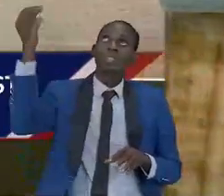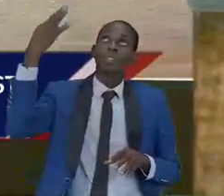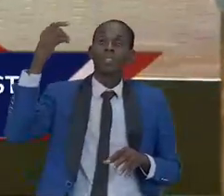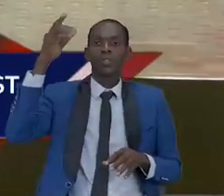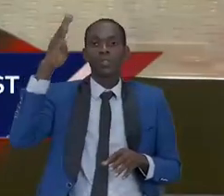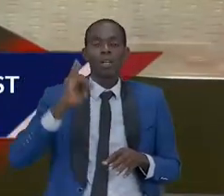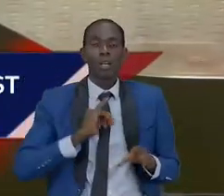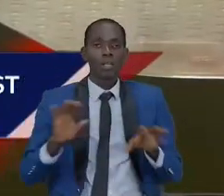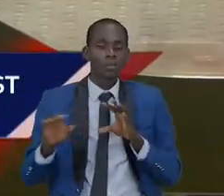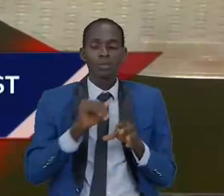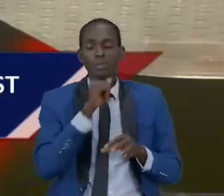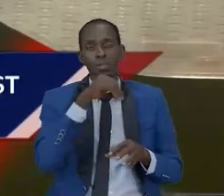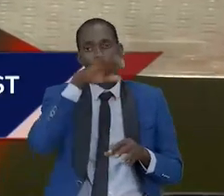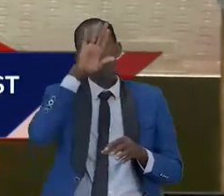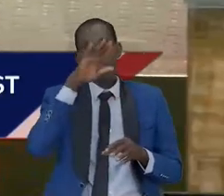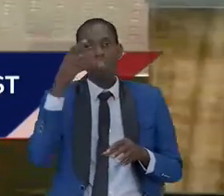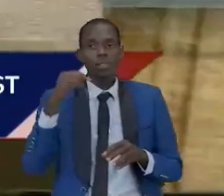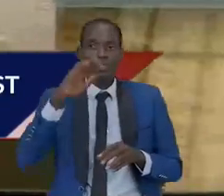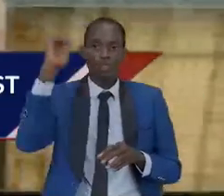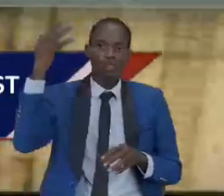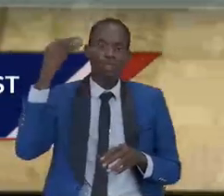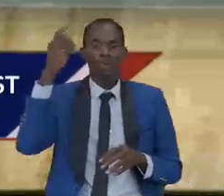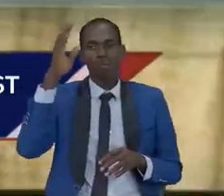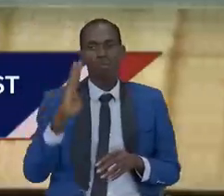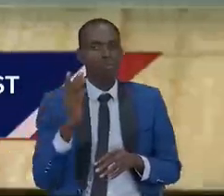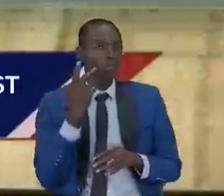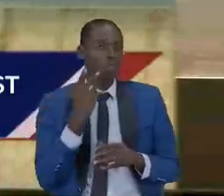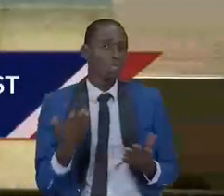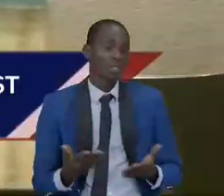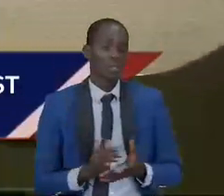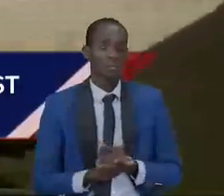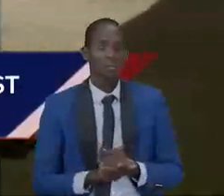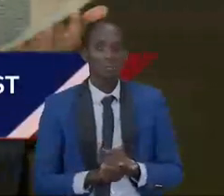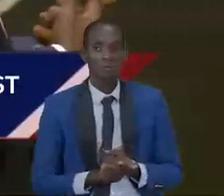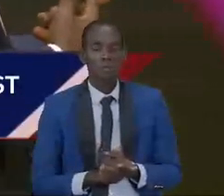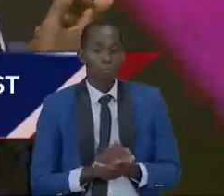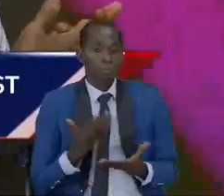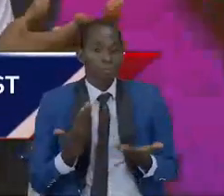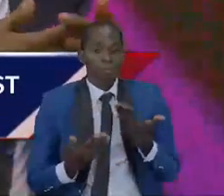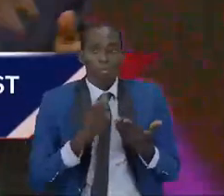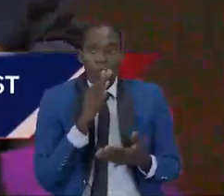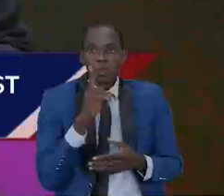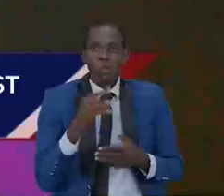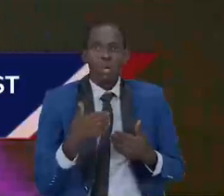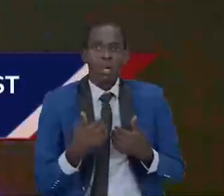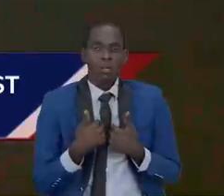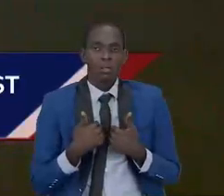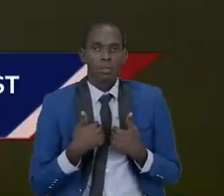je ne rejette pas la grâce de Dieu regardez ici supposons que